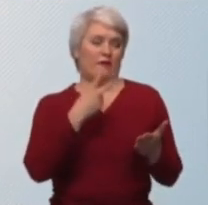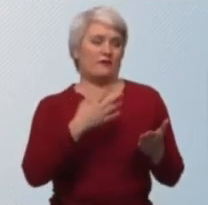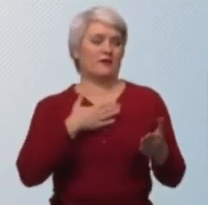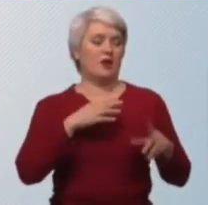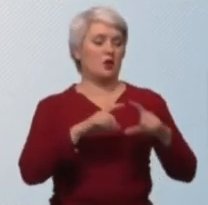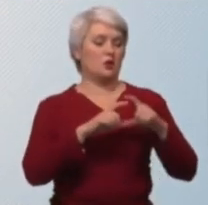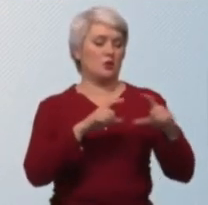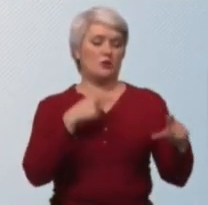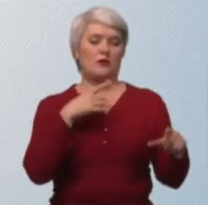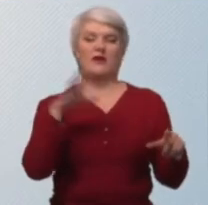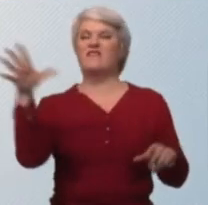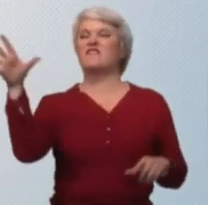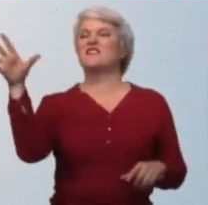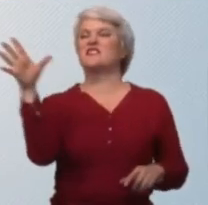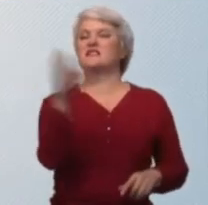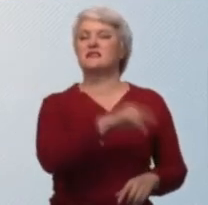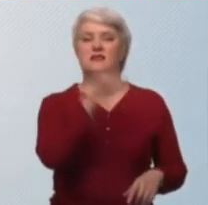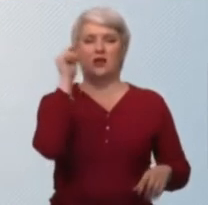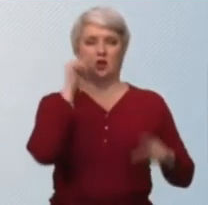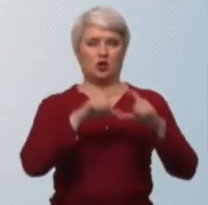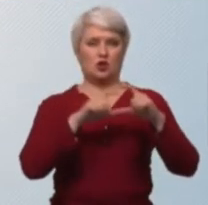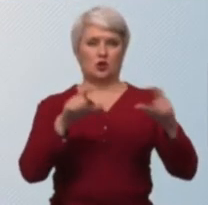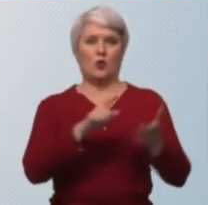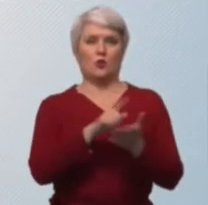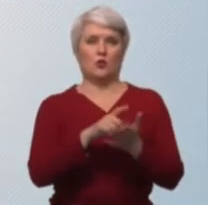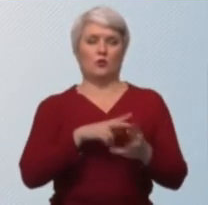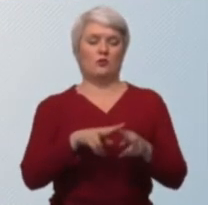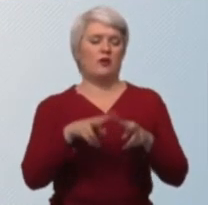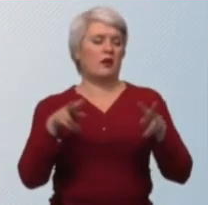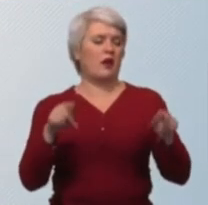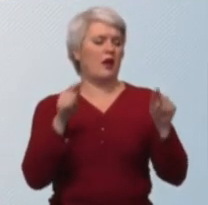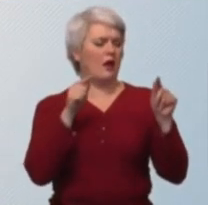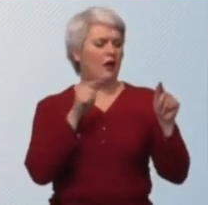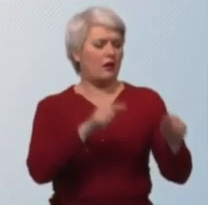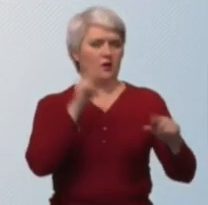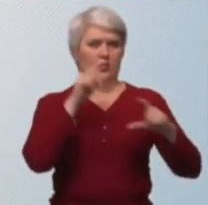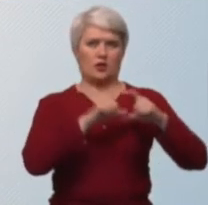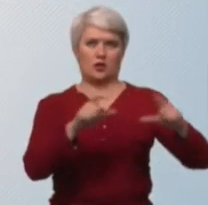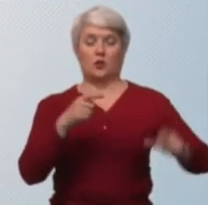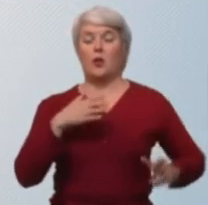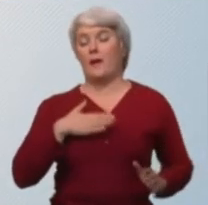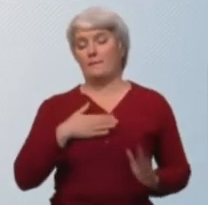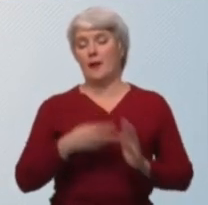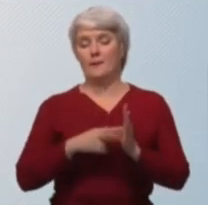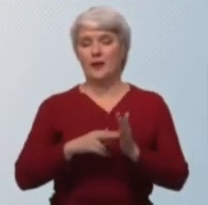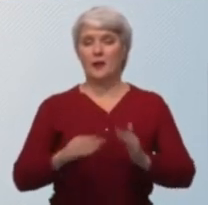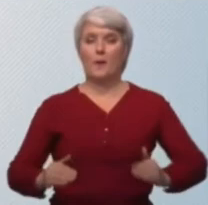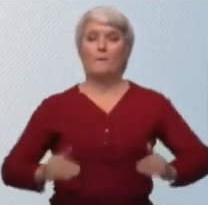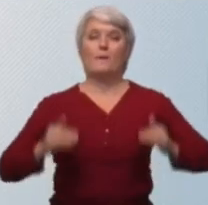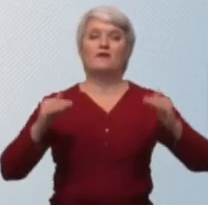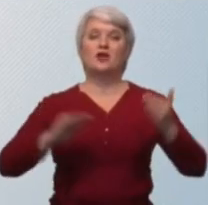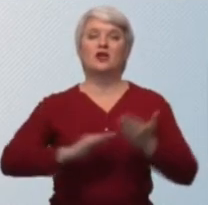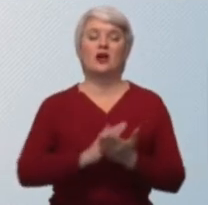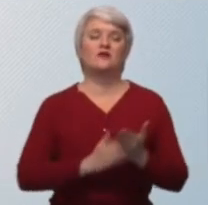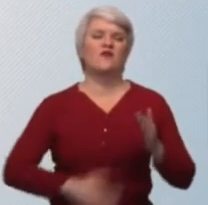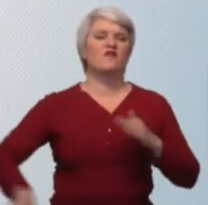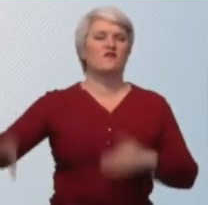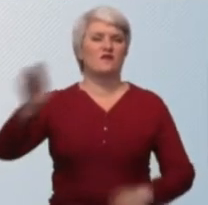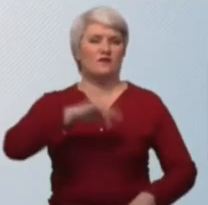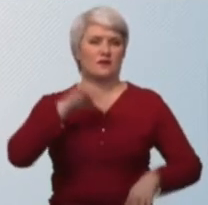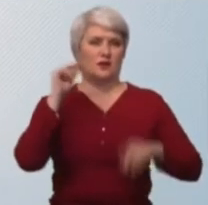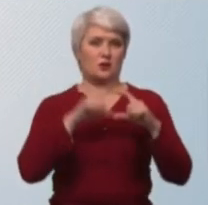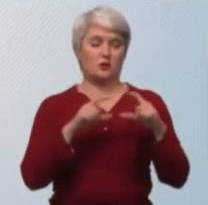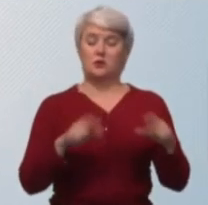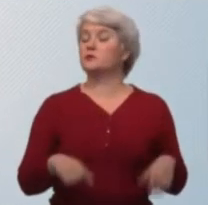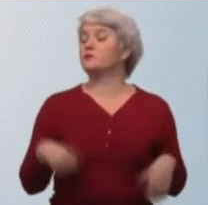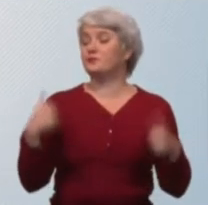та конкретная. Мы планируем повышать качество всех школ. Друзі, ви знаєте, наші кореспонденти в Миколаєві, вони вийшли на вулиці міста